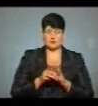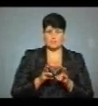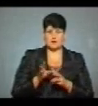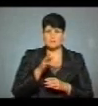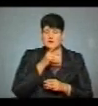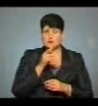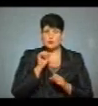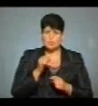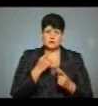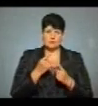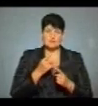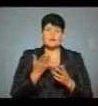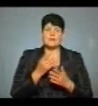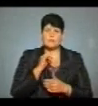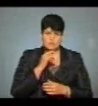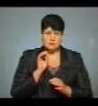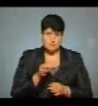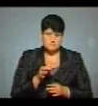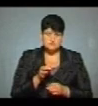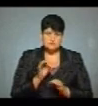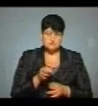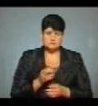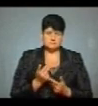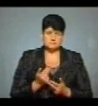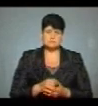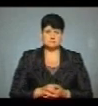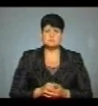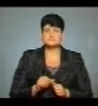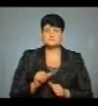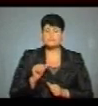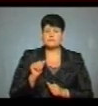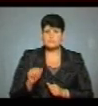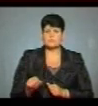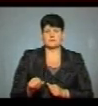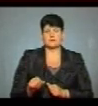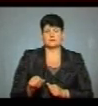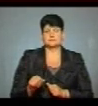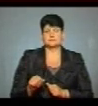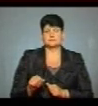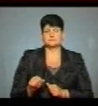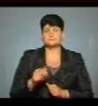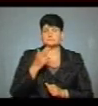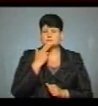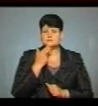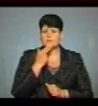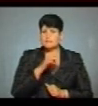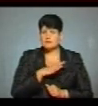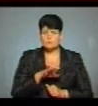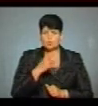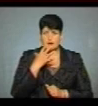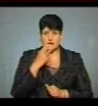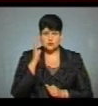опалювальний період, можна буде говорити, яка економія, правильно, так? Так, звичайно. Скажіть, звичайно. Окрім того, що в червні не було гарячої